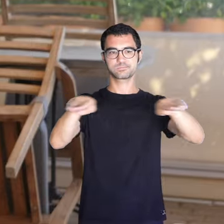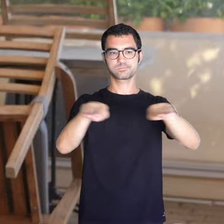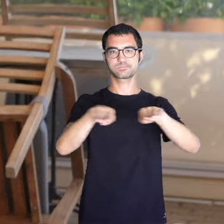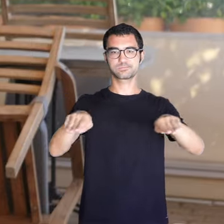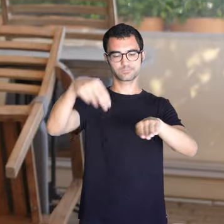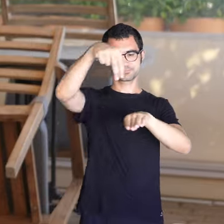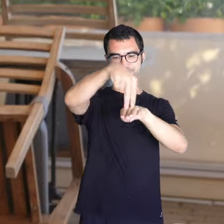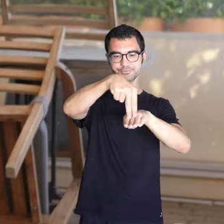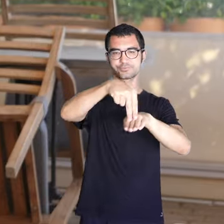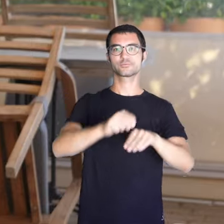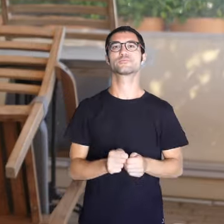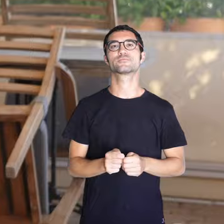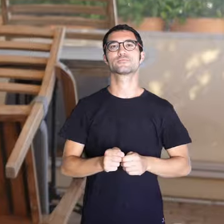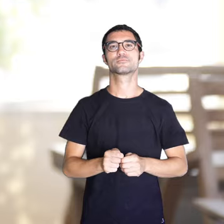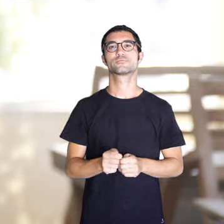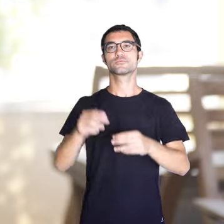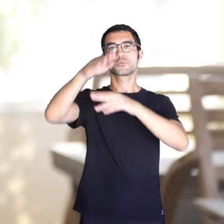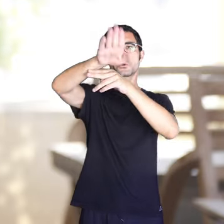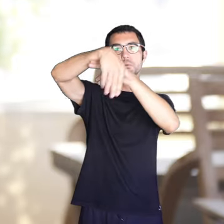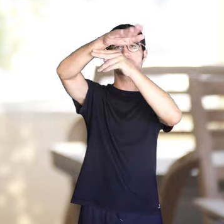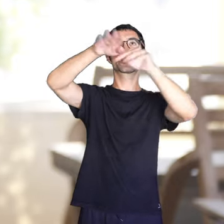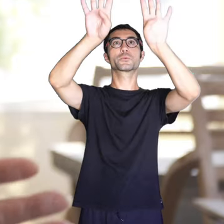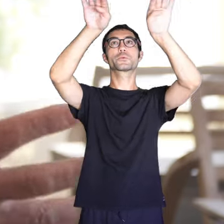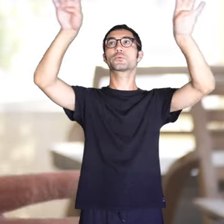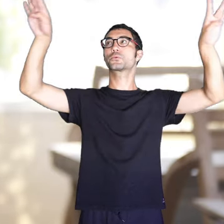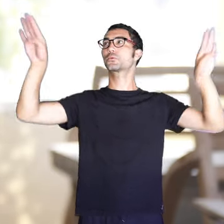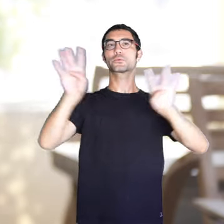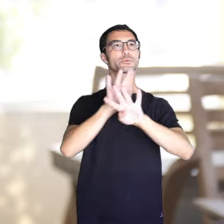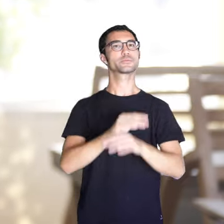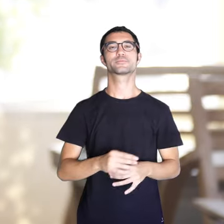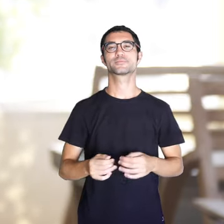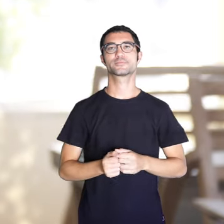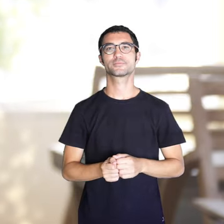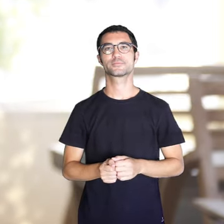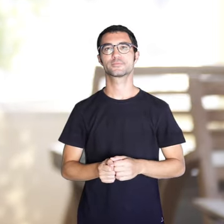remaven. I després posàvem banderetes. Fèiem festes i com jo t'he comptat,